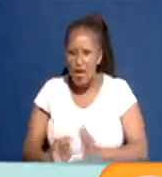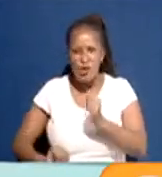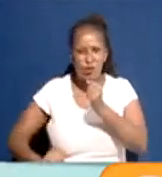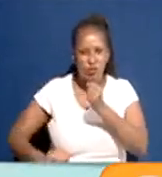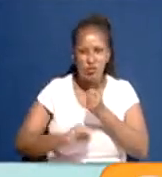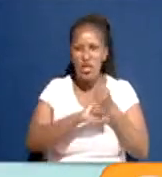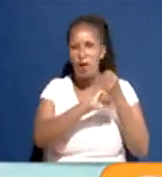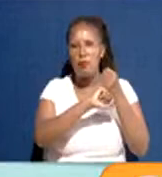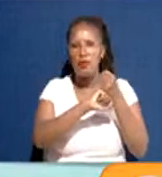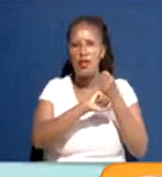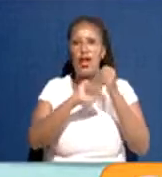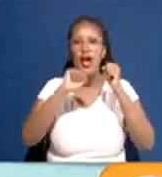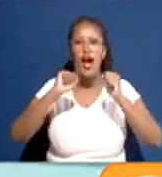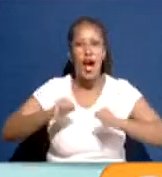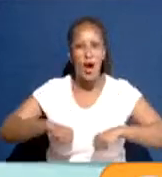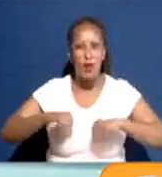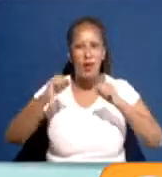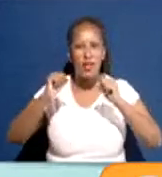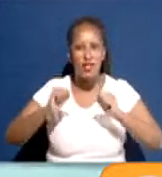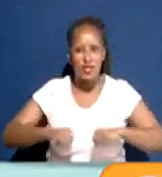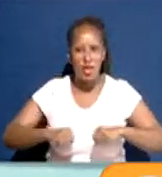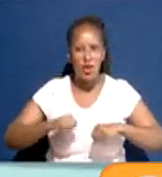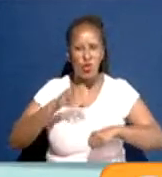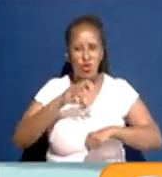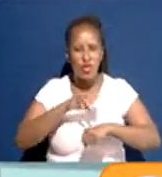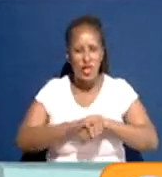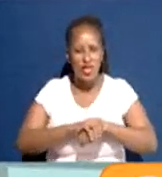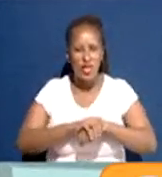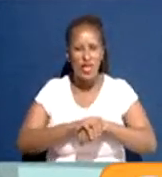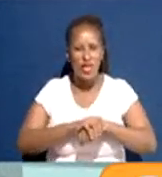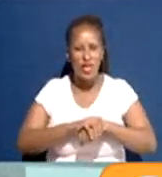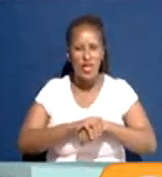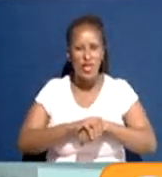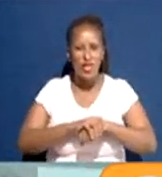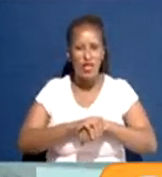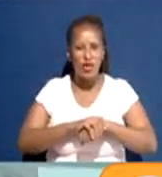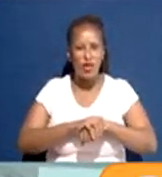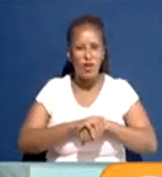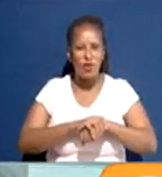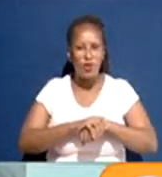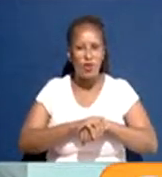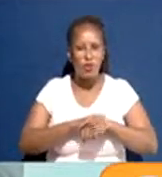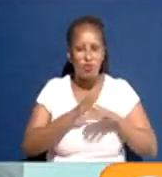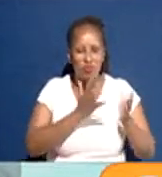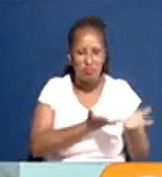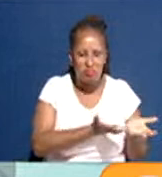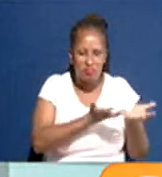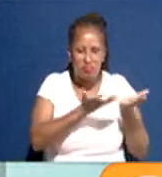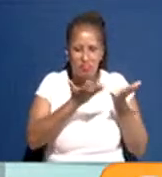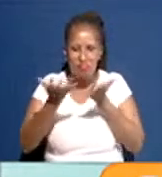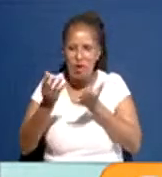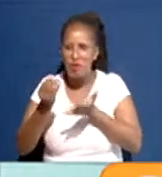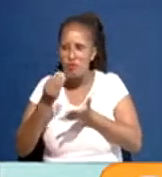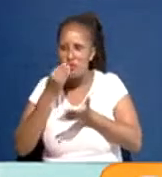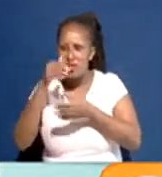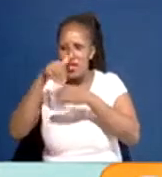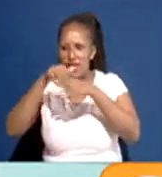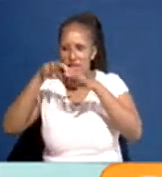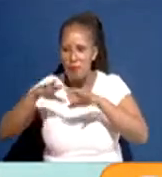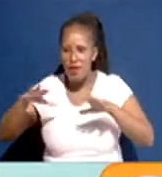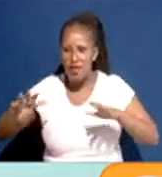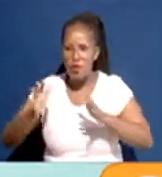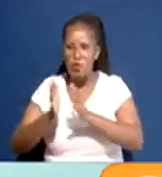tumsaidie aweze kufikisha mazao yake sokoni, mahali atakutana